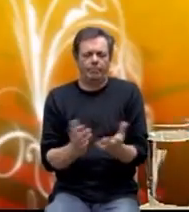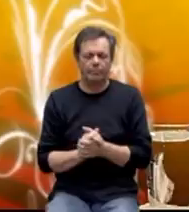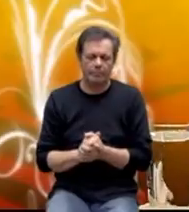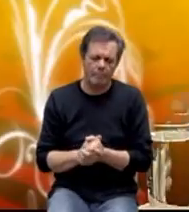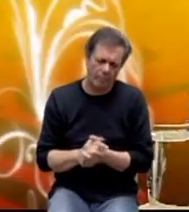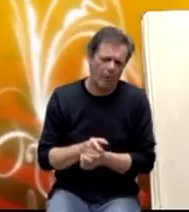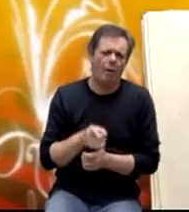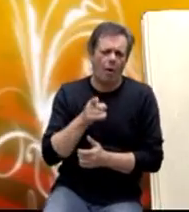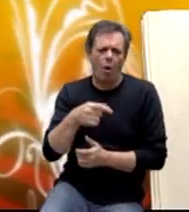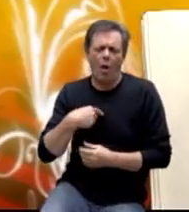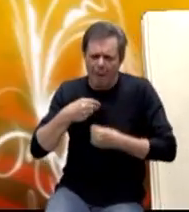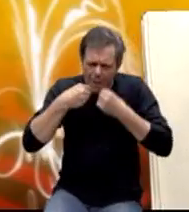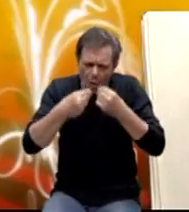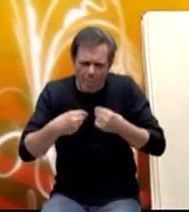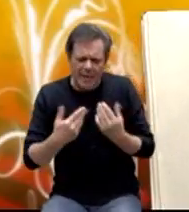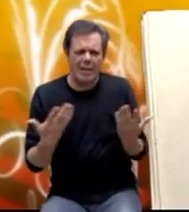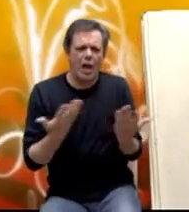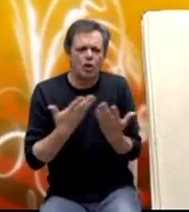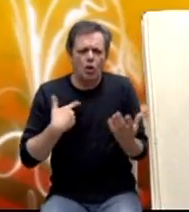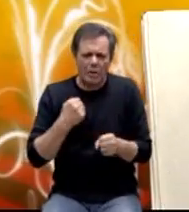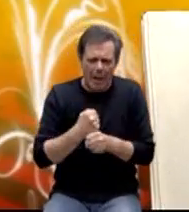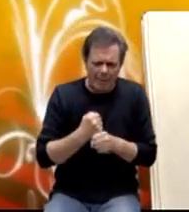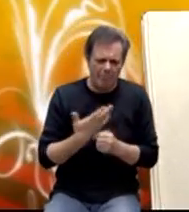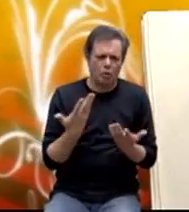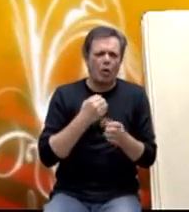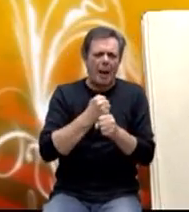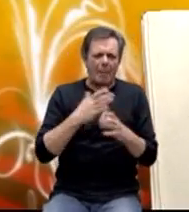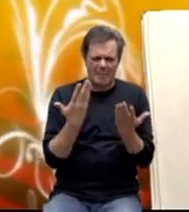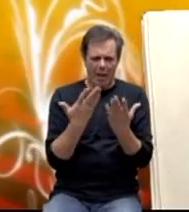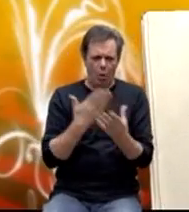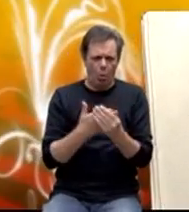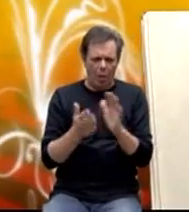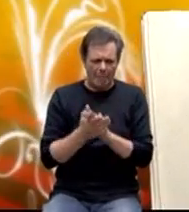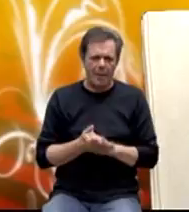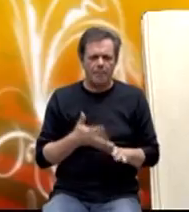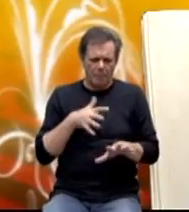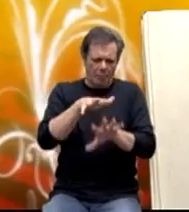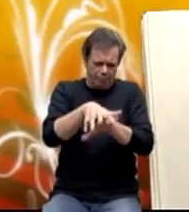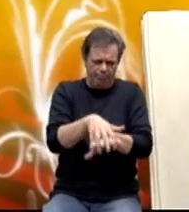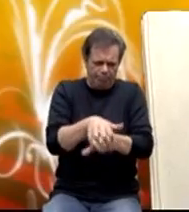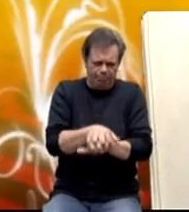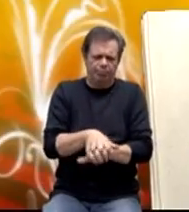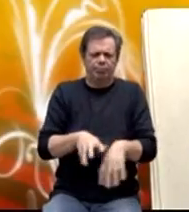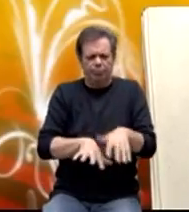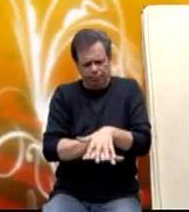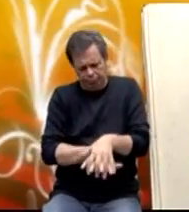ona je mene uputila u to. Ona je meni rekla kako da ja složim ruke i gdje da stavim i počnem pumpati.